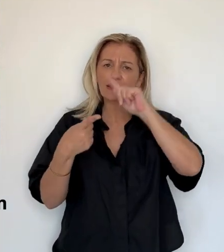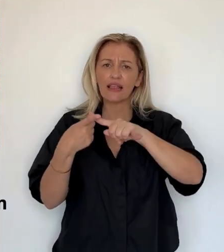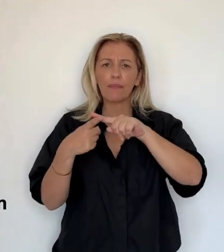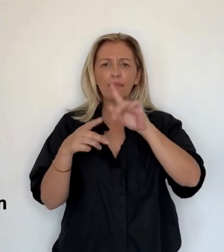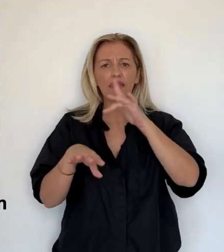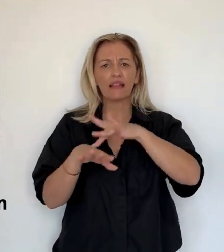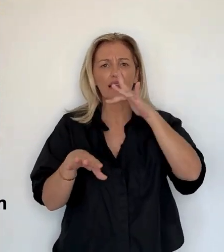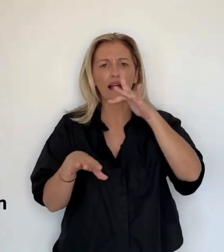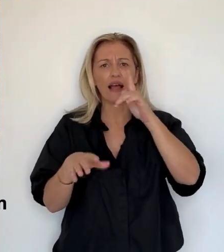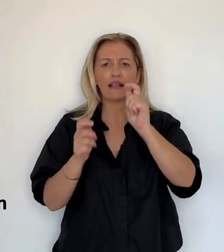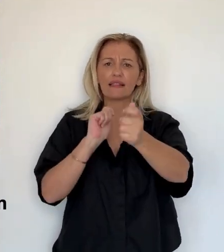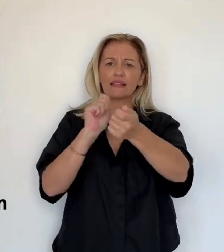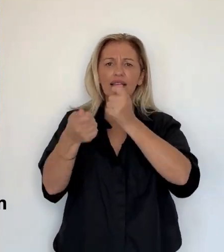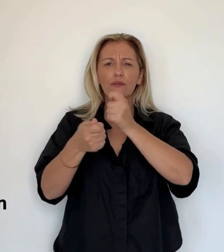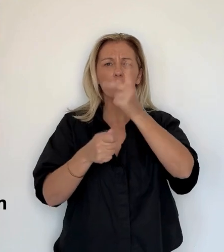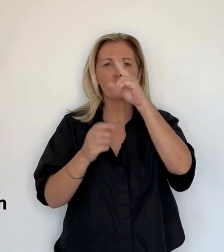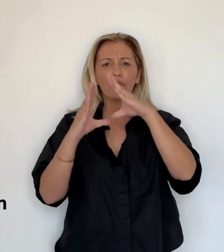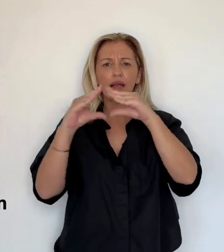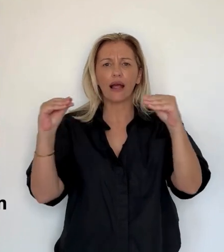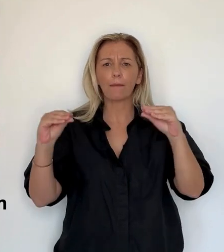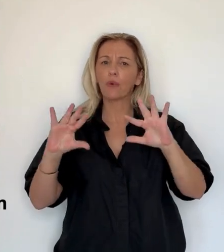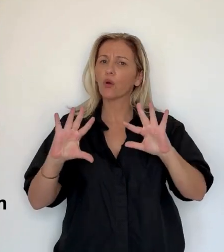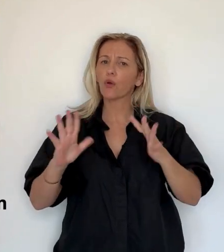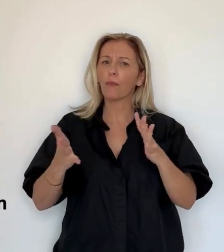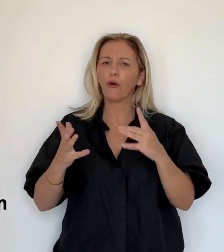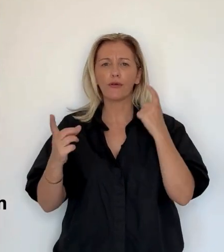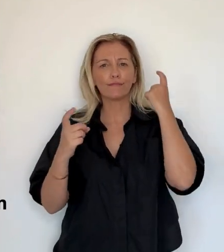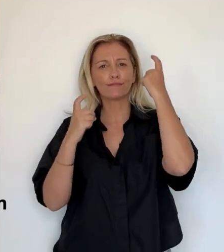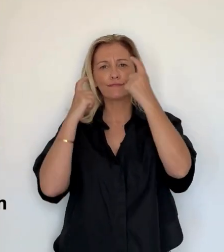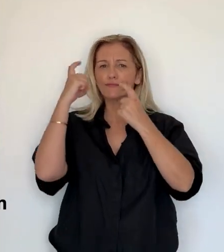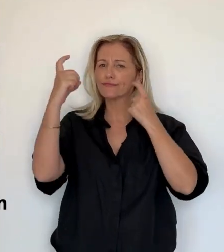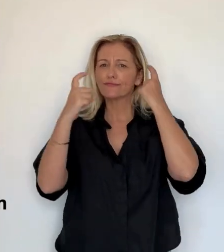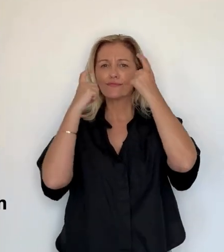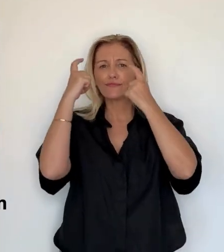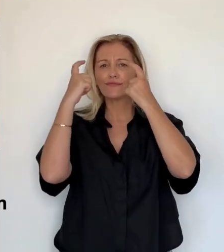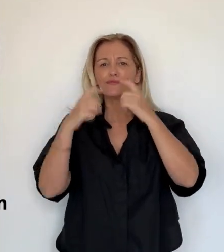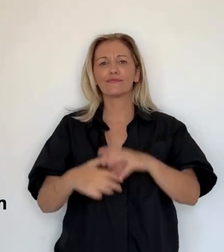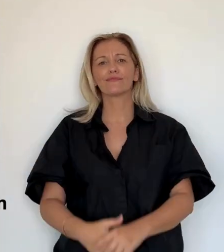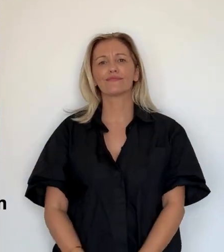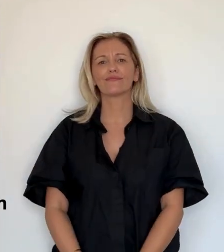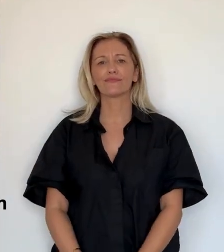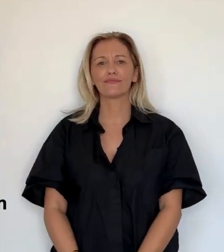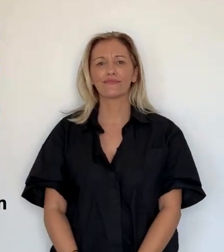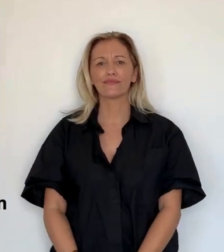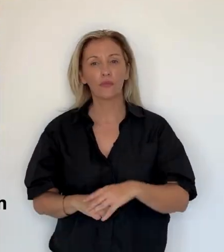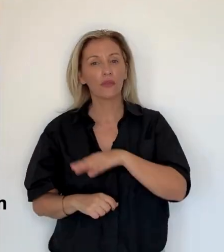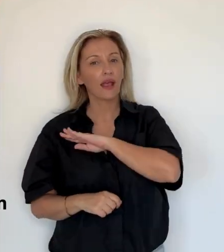en Corse. Une mobilisation qui interroge aussi sur la capacité à avoir des échanges sereins autour de ces sujets.